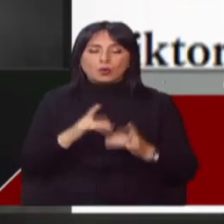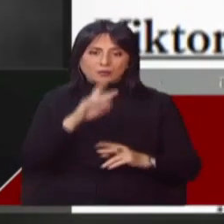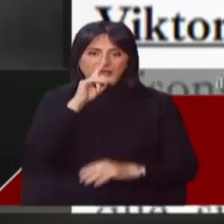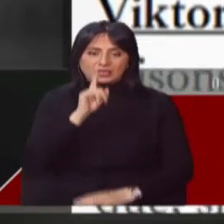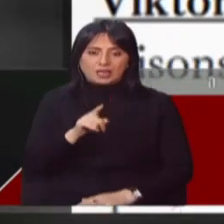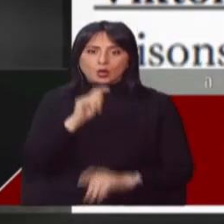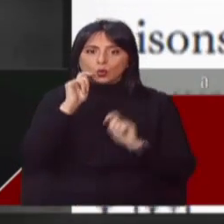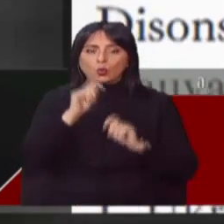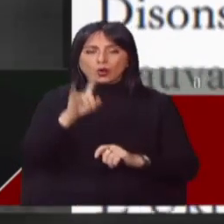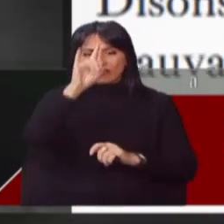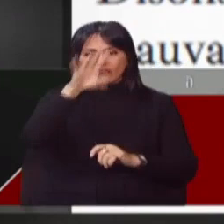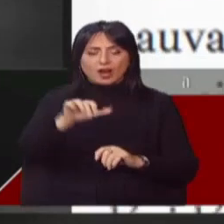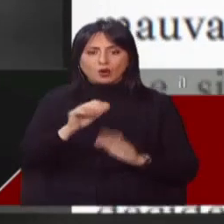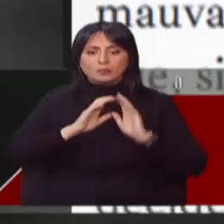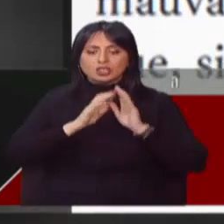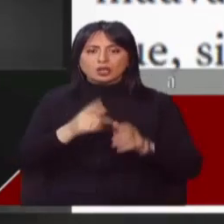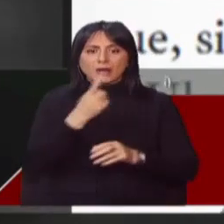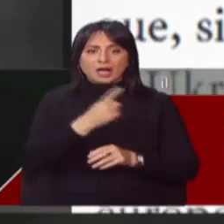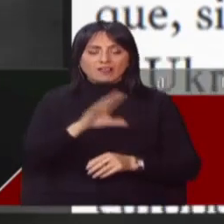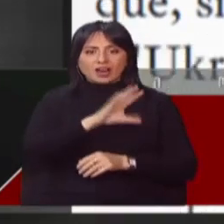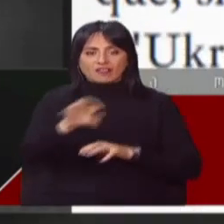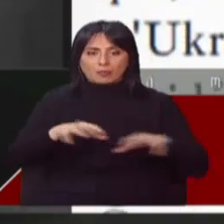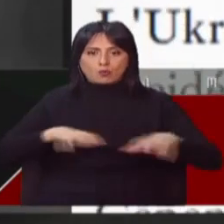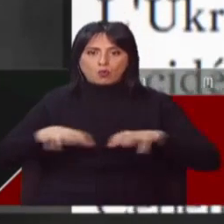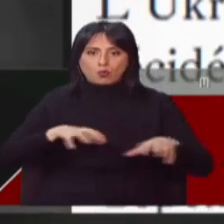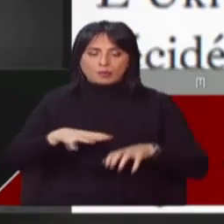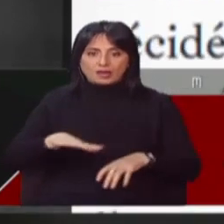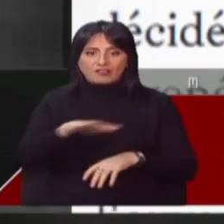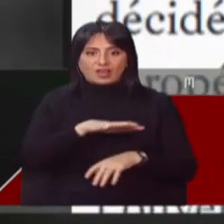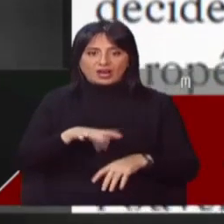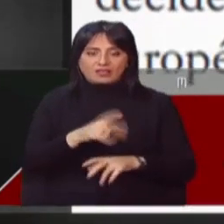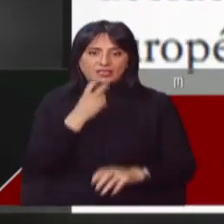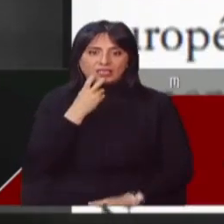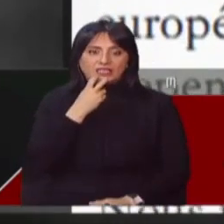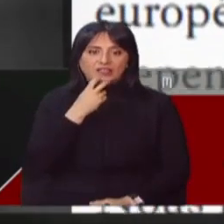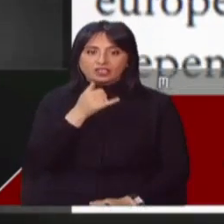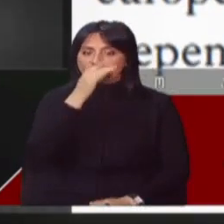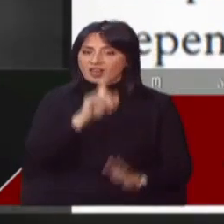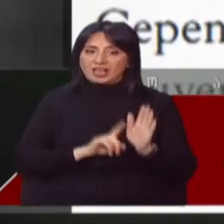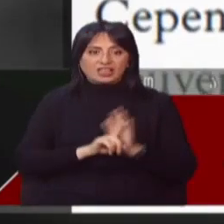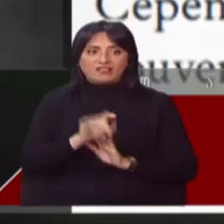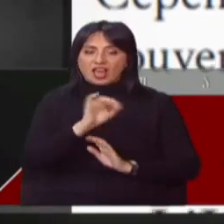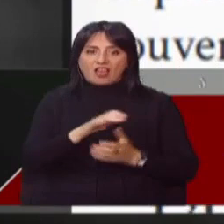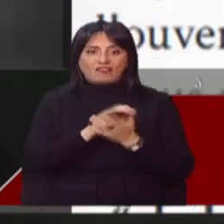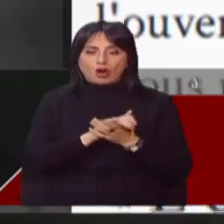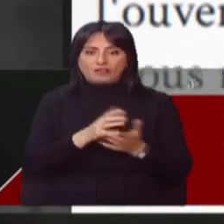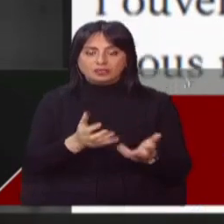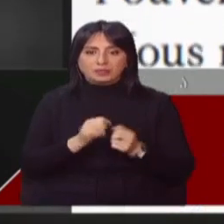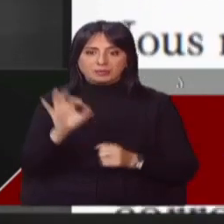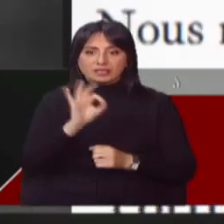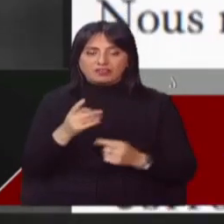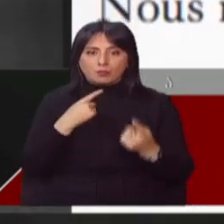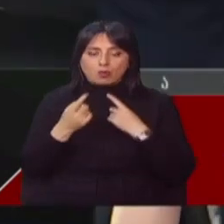მცდარია. უკრაინა ცნობილია, როგორც მსოფლიოს ერთ-ერთი ყველაზე კორუმპირებული ქვეყანა. ეს სასაცილოა. ჩვენ ვერ დავიწყებთ მათ ევროკავშირში მიღების